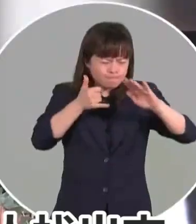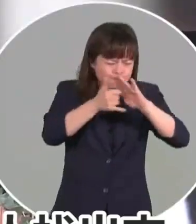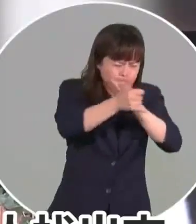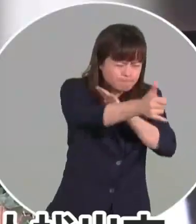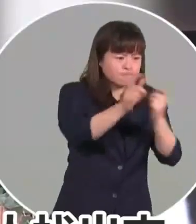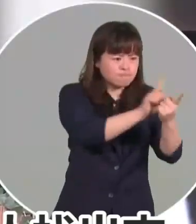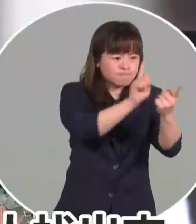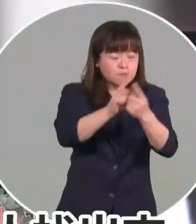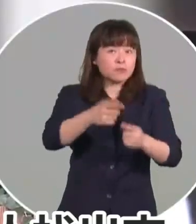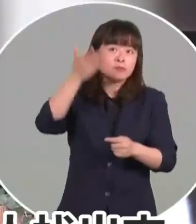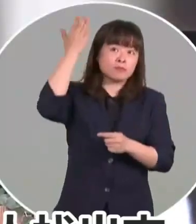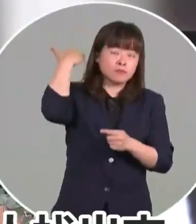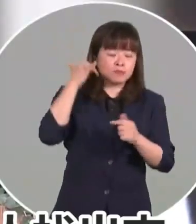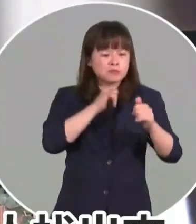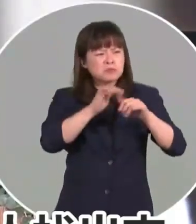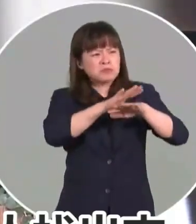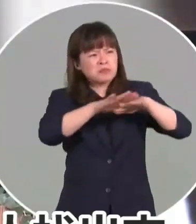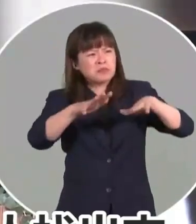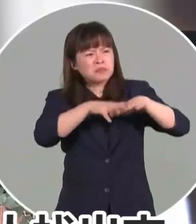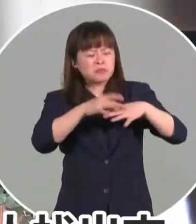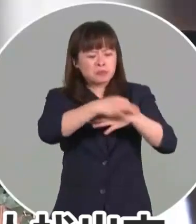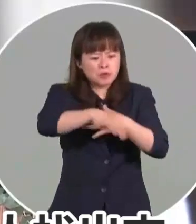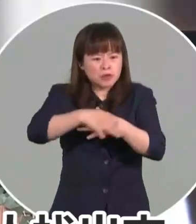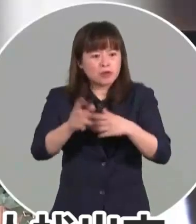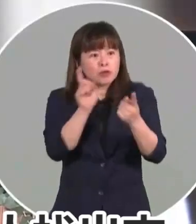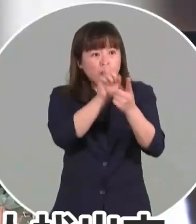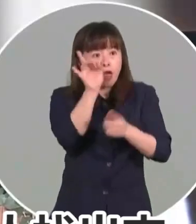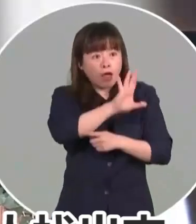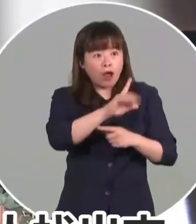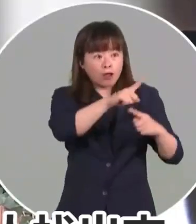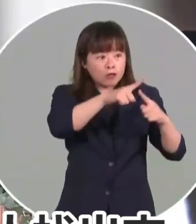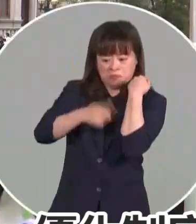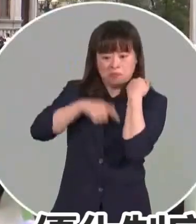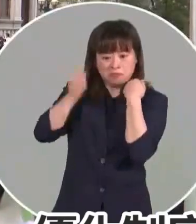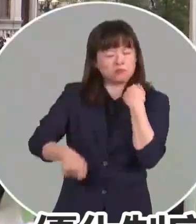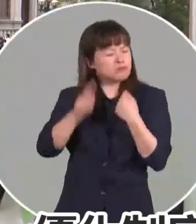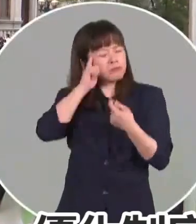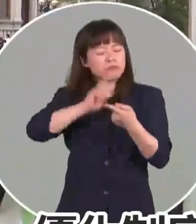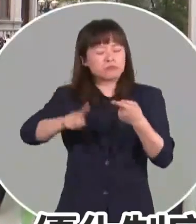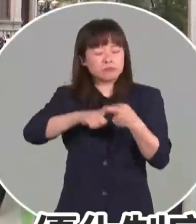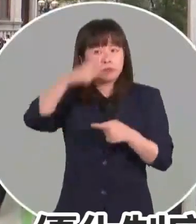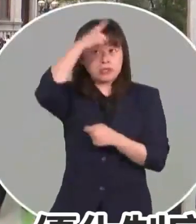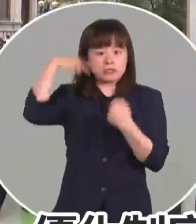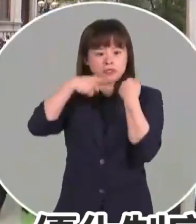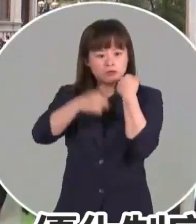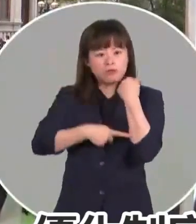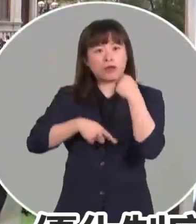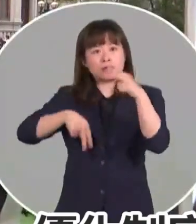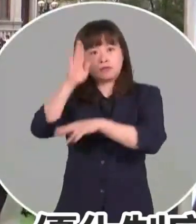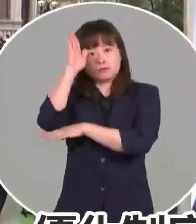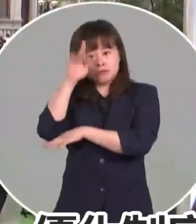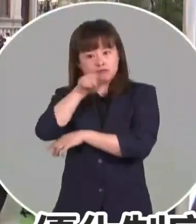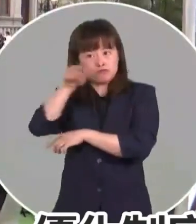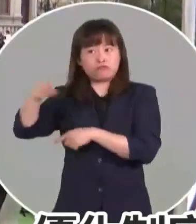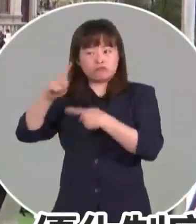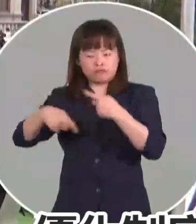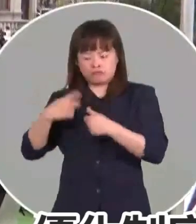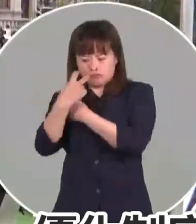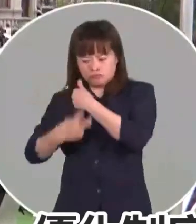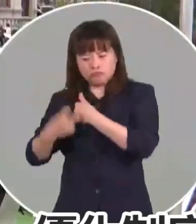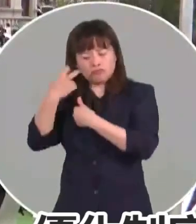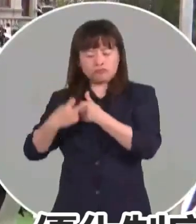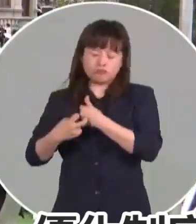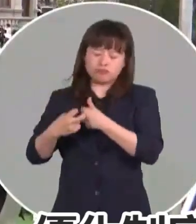升，把过去社会安全网没有接住的人找出来。司法和行政部门应该要检讨制